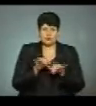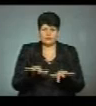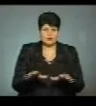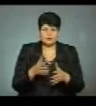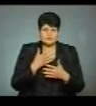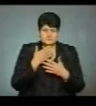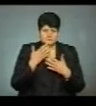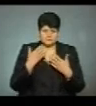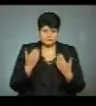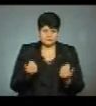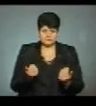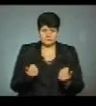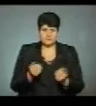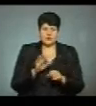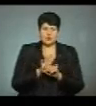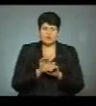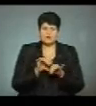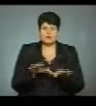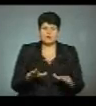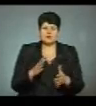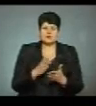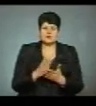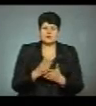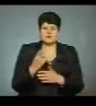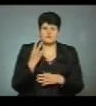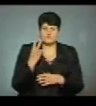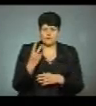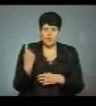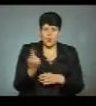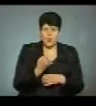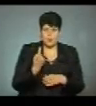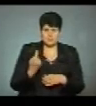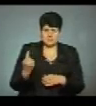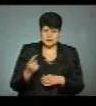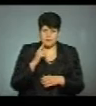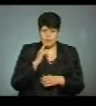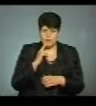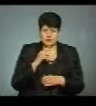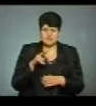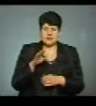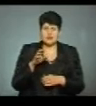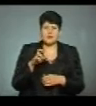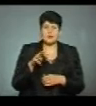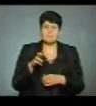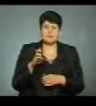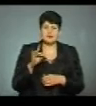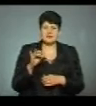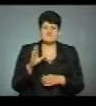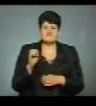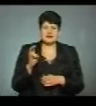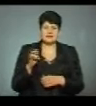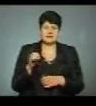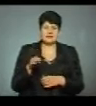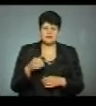виявлено. Коронавірус виявлено в двох областях, і поки що Італії – Ломбардія і Венето. А